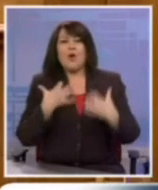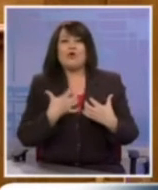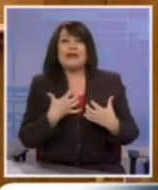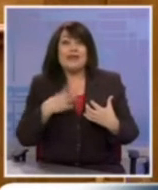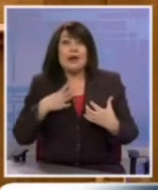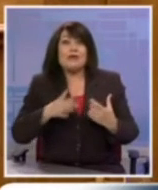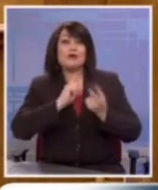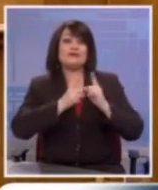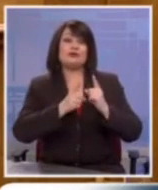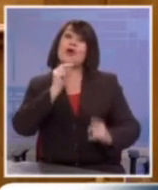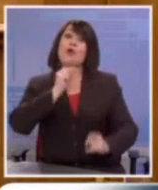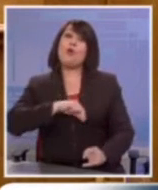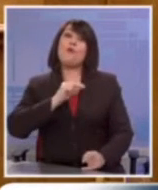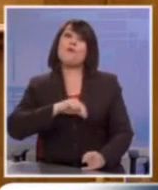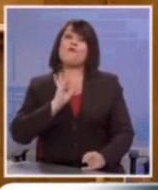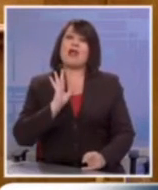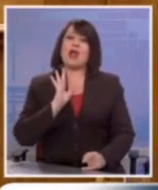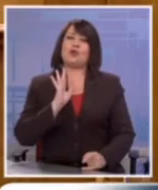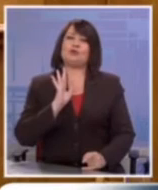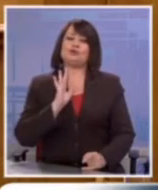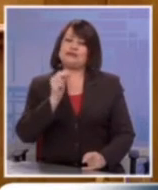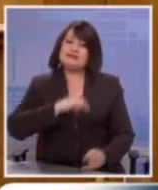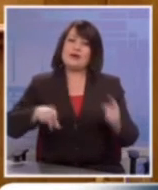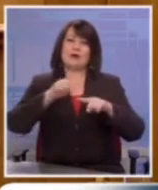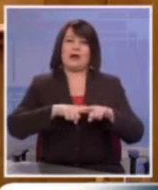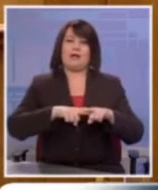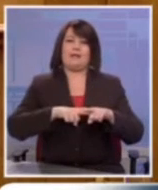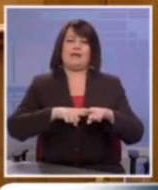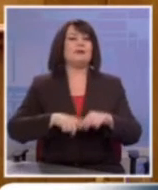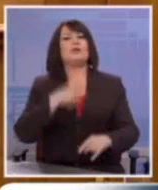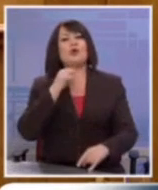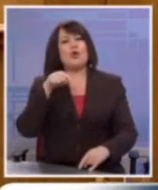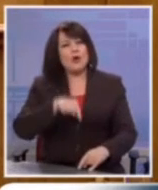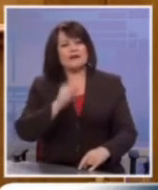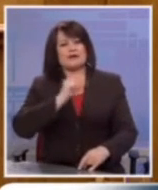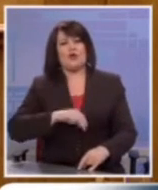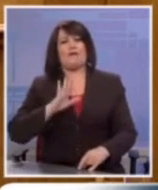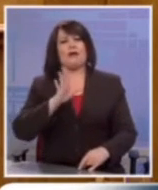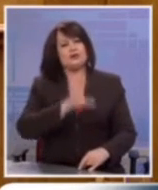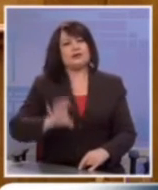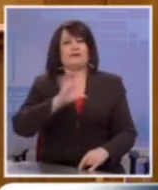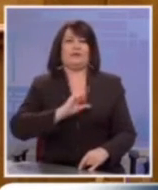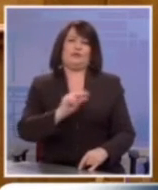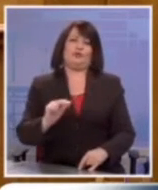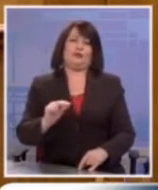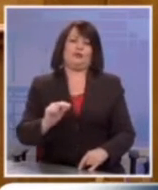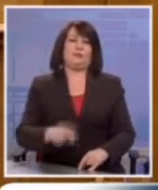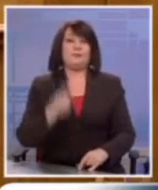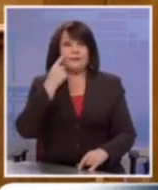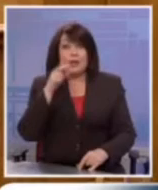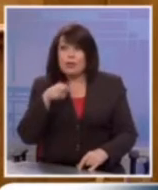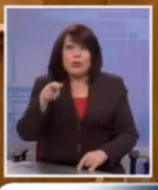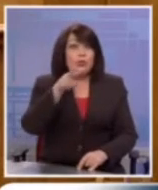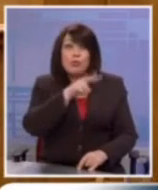συμφωνία επωφελής για τα ελληνικά συμφέροντα, γιατί έτσι θα είναι και επωφελής για την Ευρώπη. Κοιτάξτε γύρω σας,